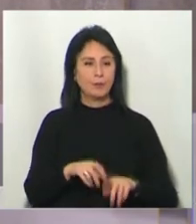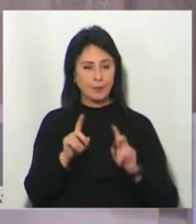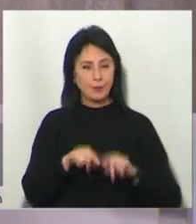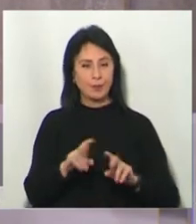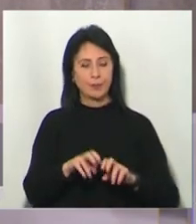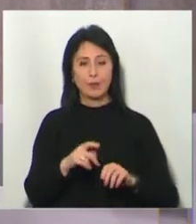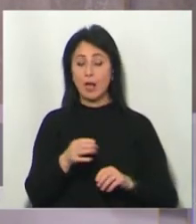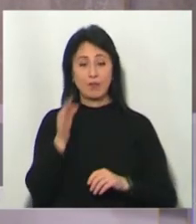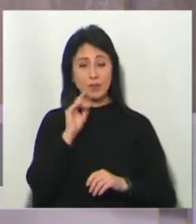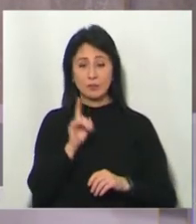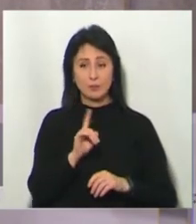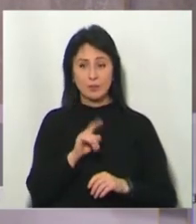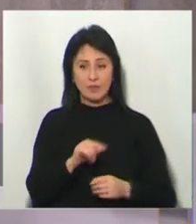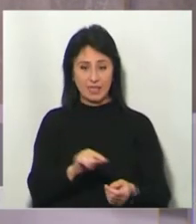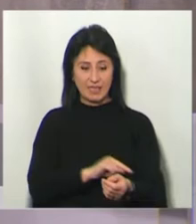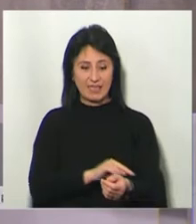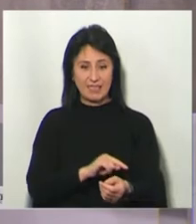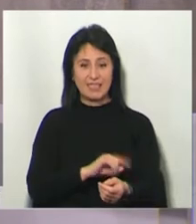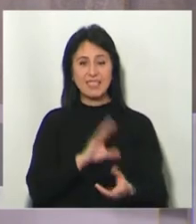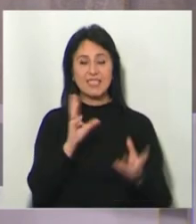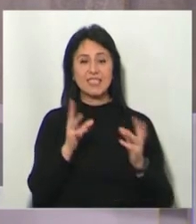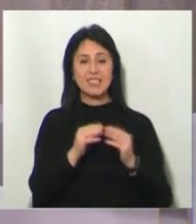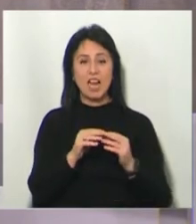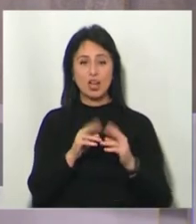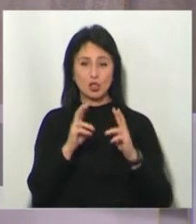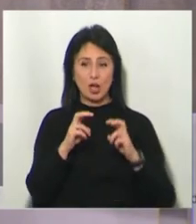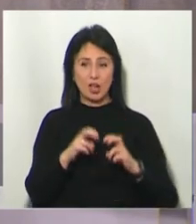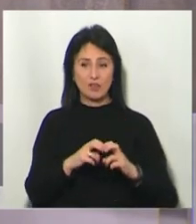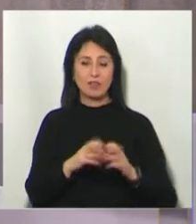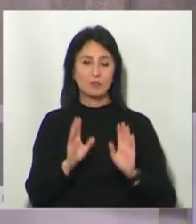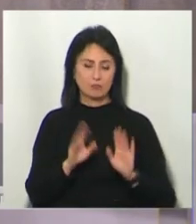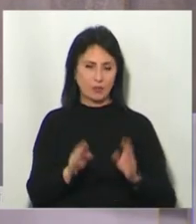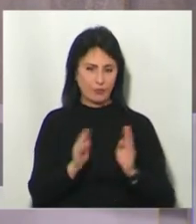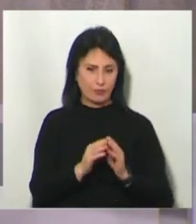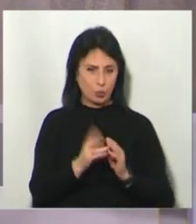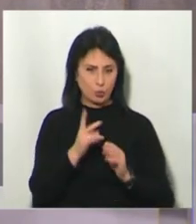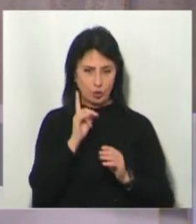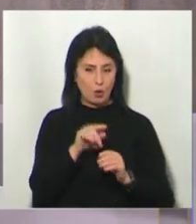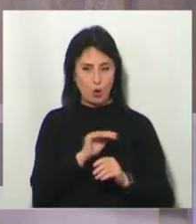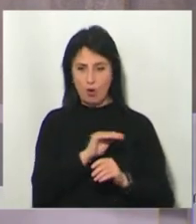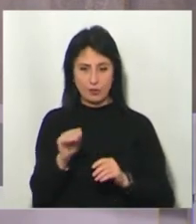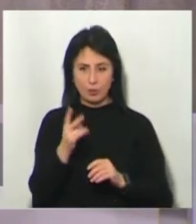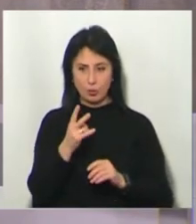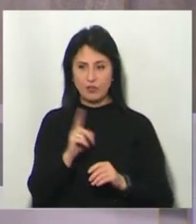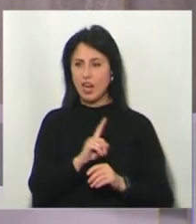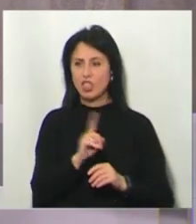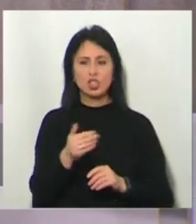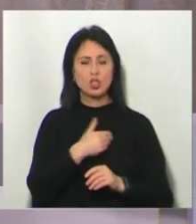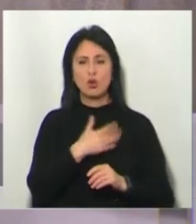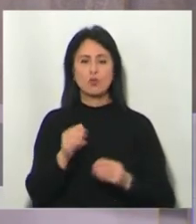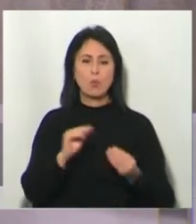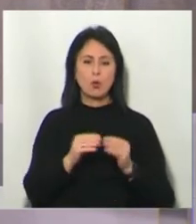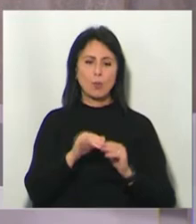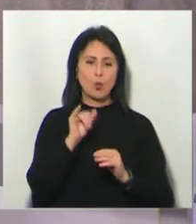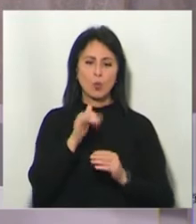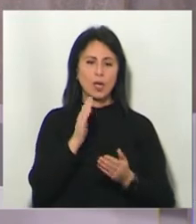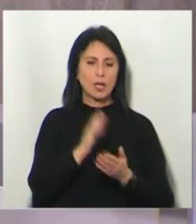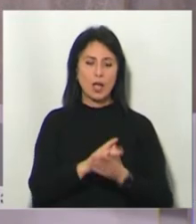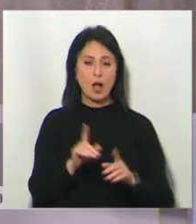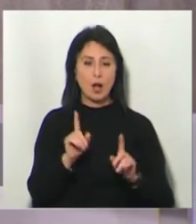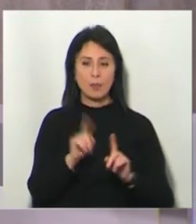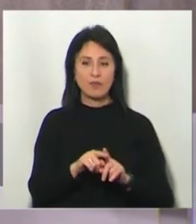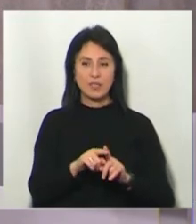აუცილებლად გვახსენდება, რომ მაგალითად სისხლის საერთო ანალიზი არის რუტინული კვლევა. ეს იმას ნიშნავს, რომ რაც არ უნდა პრობლემა